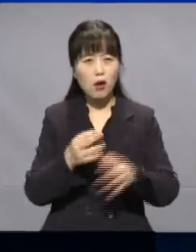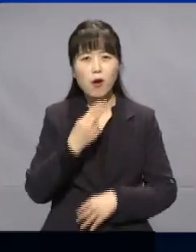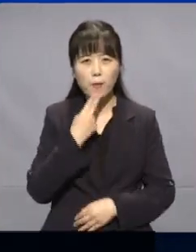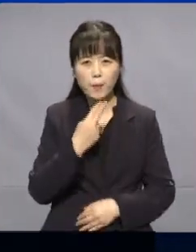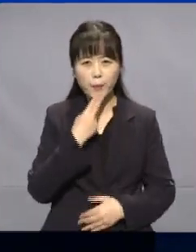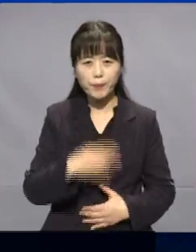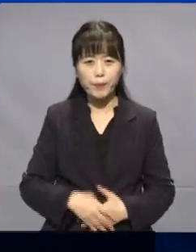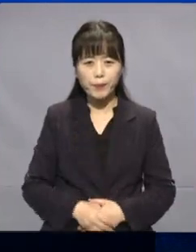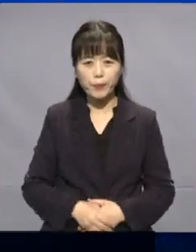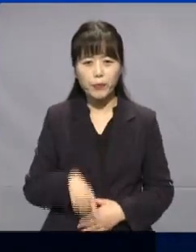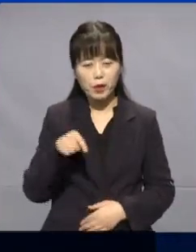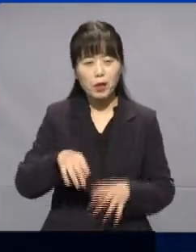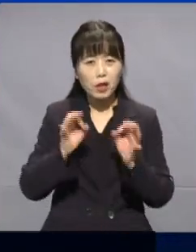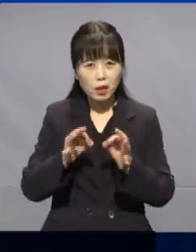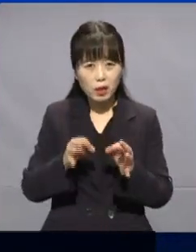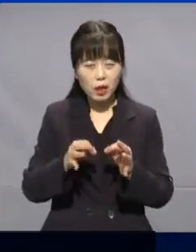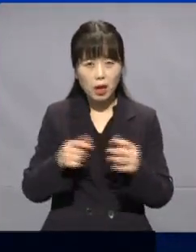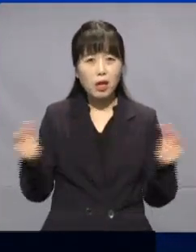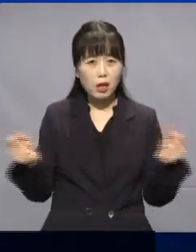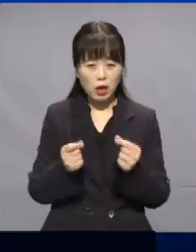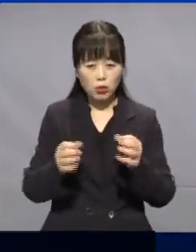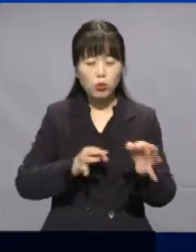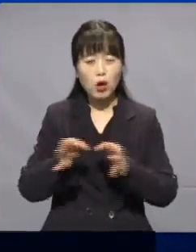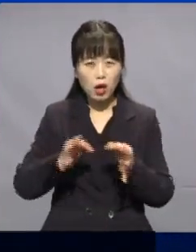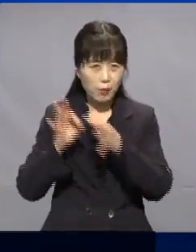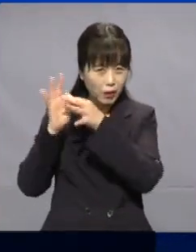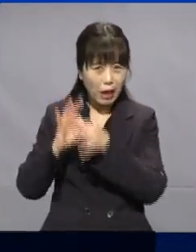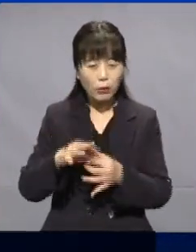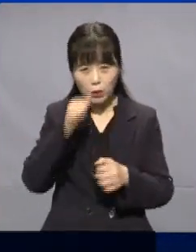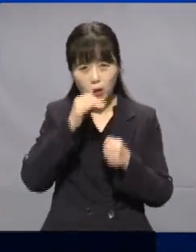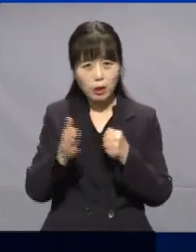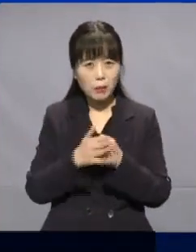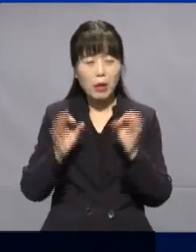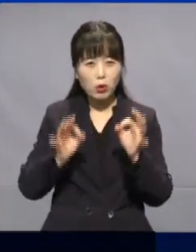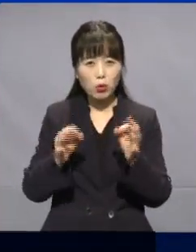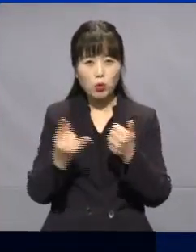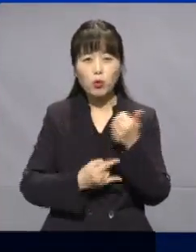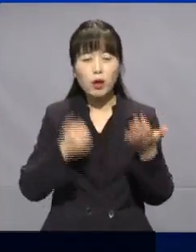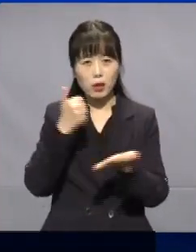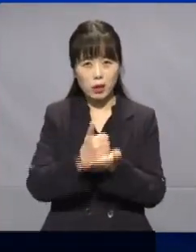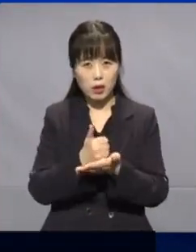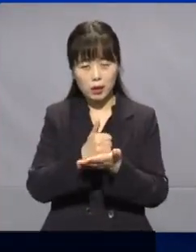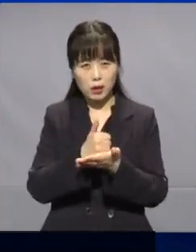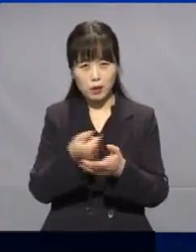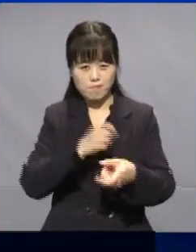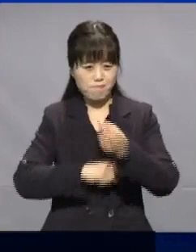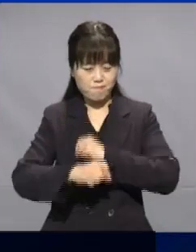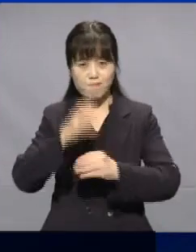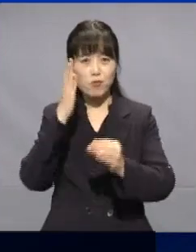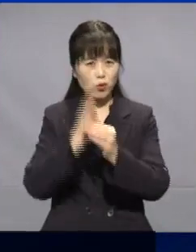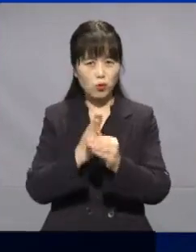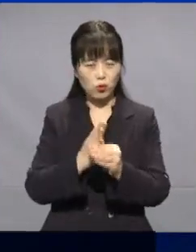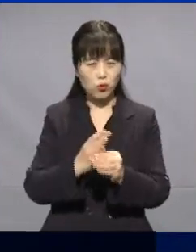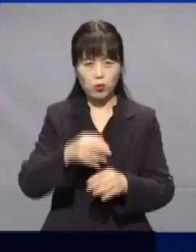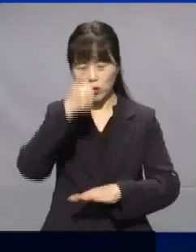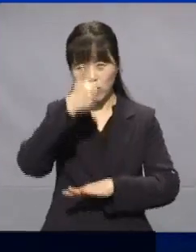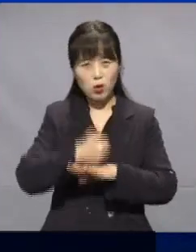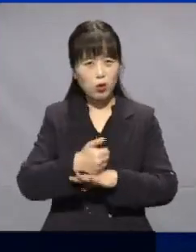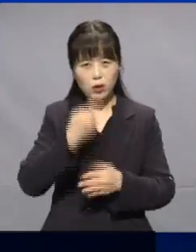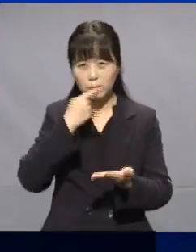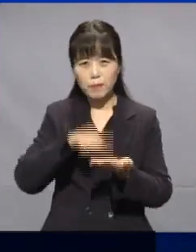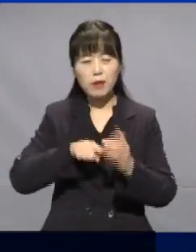이런 은행의 단축 여음이 이어지면서 금융위원장까지 나서고 있습니다 하지만 결론은 쉽지 않을 것 같습니다